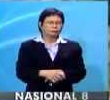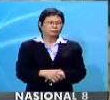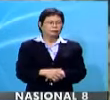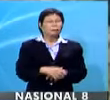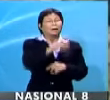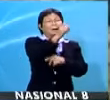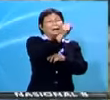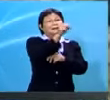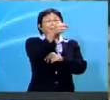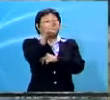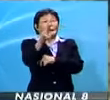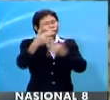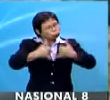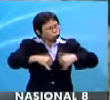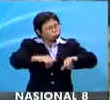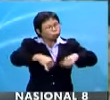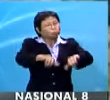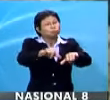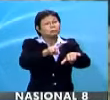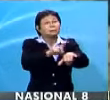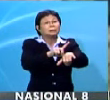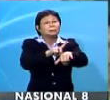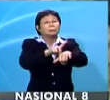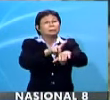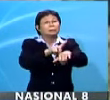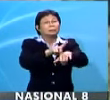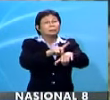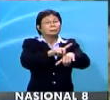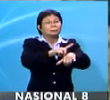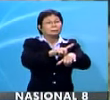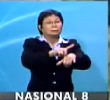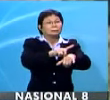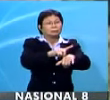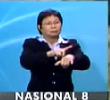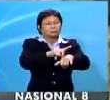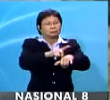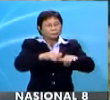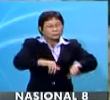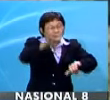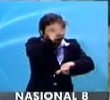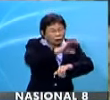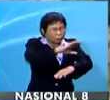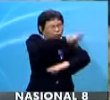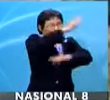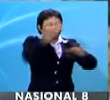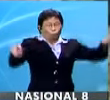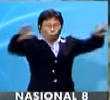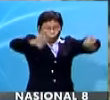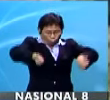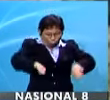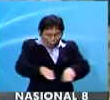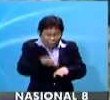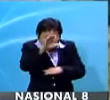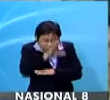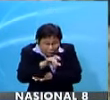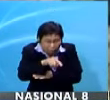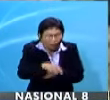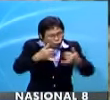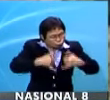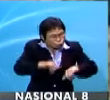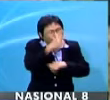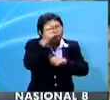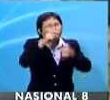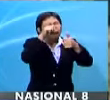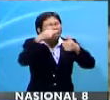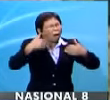masih diteruskan di kawasan di antara G dan masih diteruskan kerana terdapat